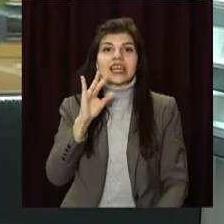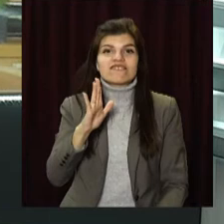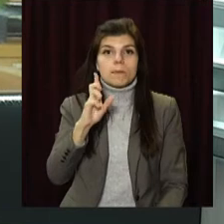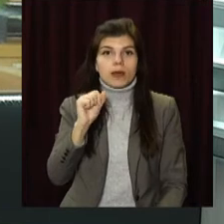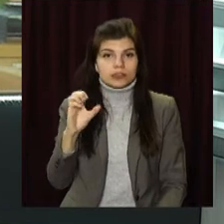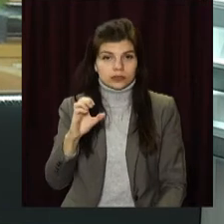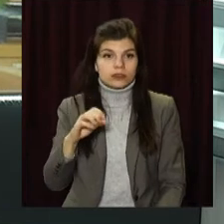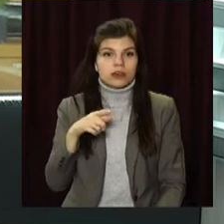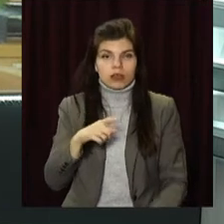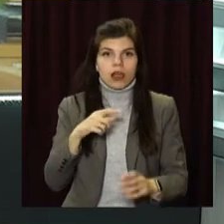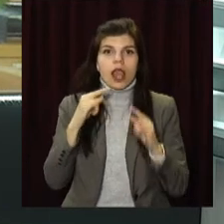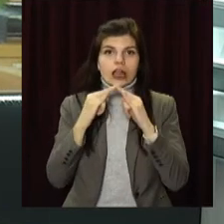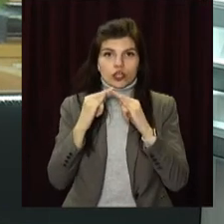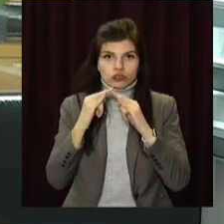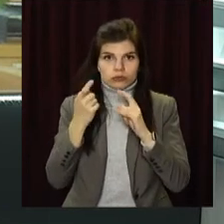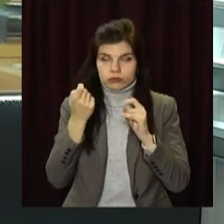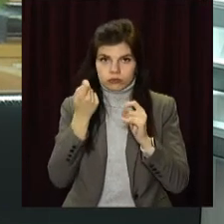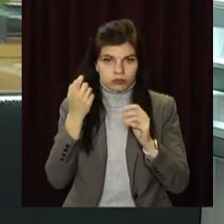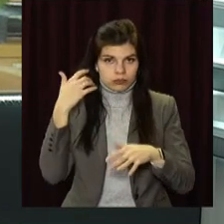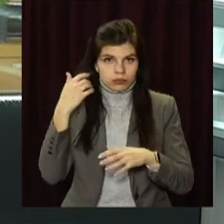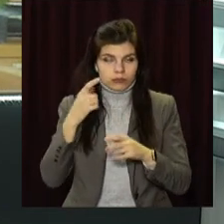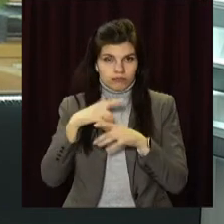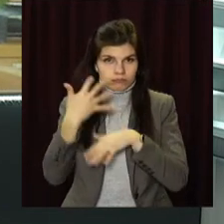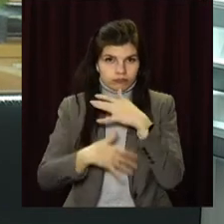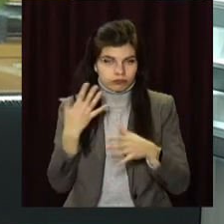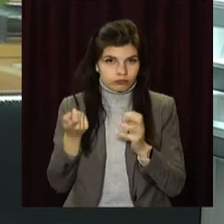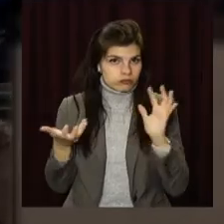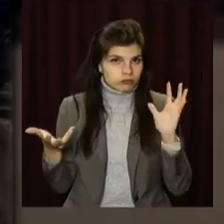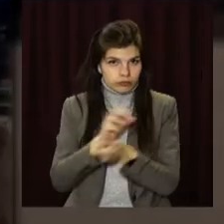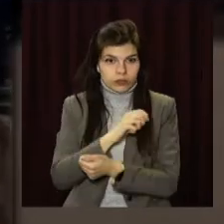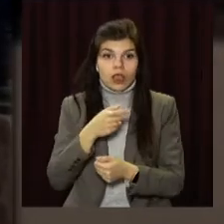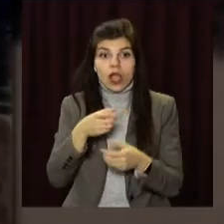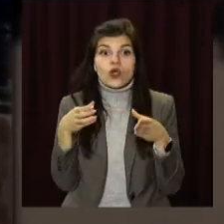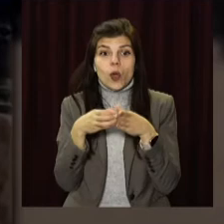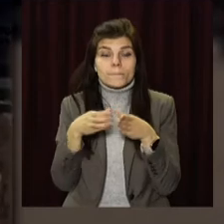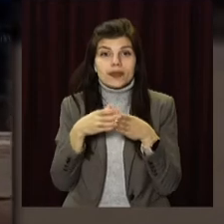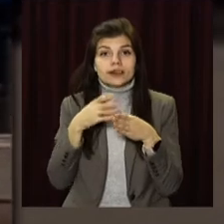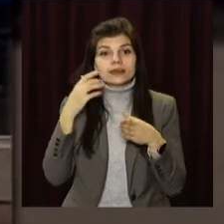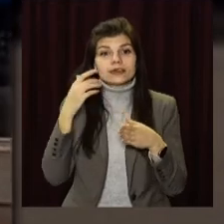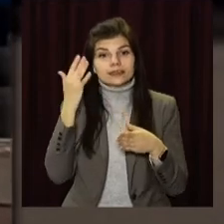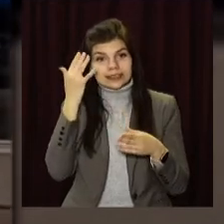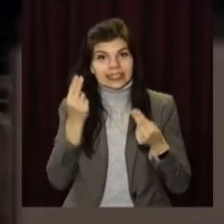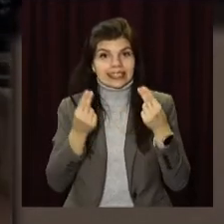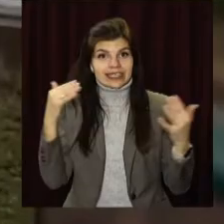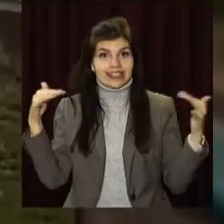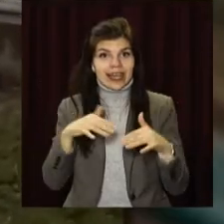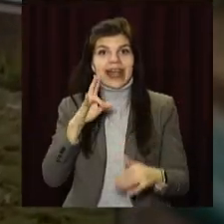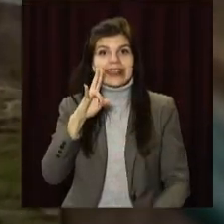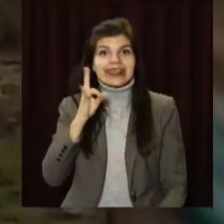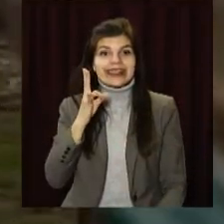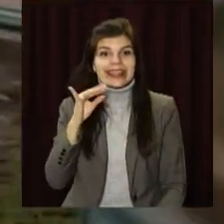не розтрощили вагон електрички. В ній ультраси прямували до Нікополя, де їх команда проводила гру з місцевим футбольним клубом